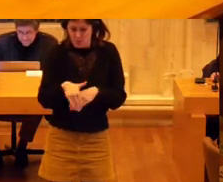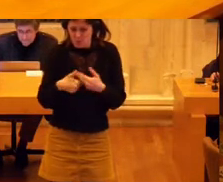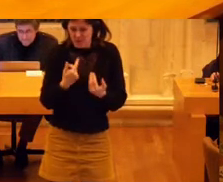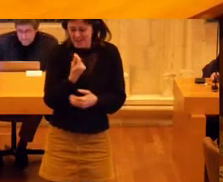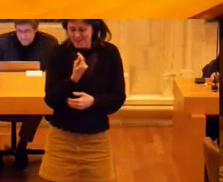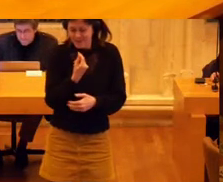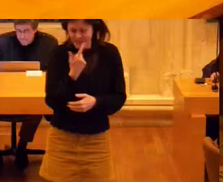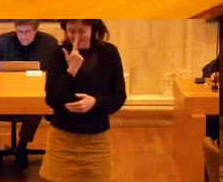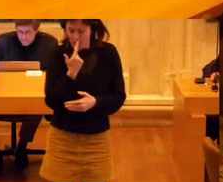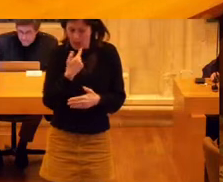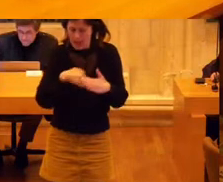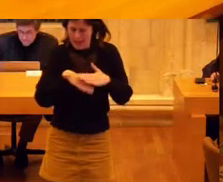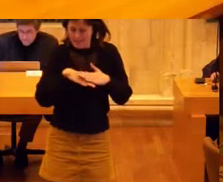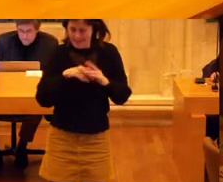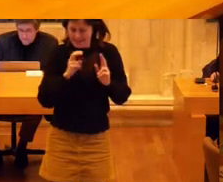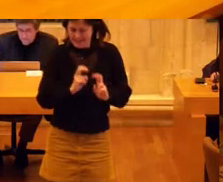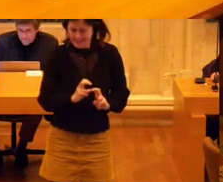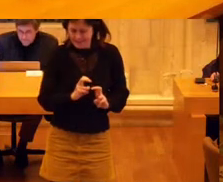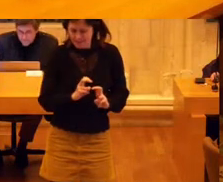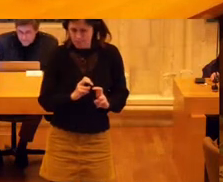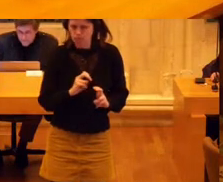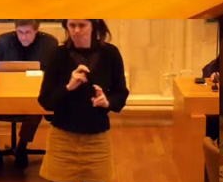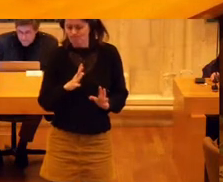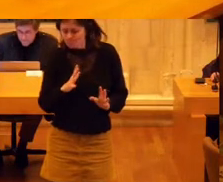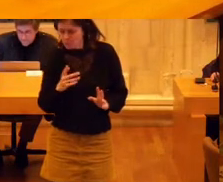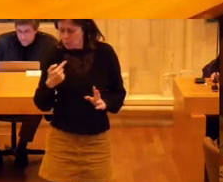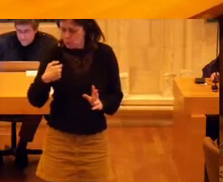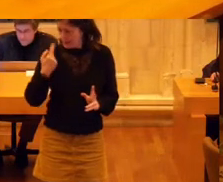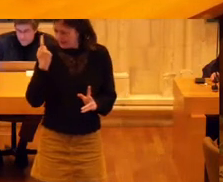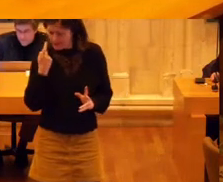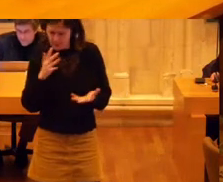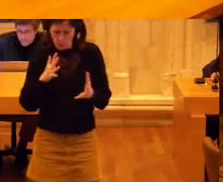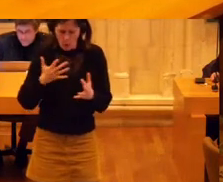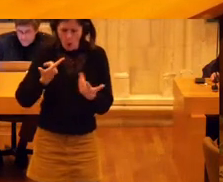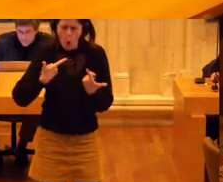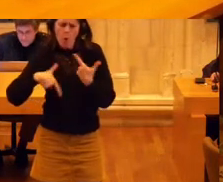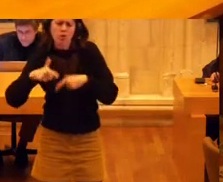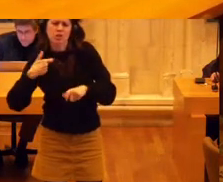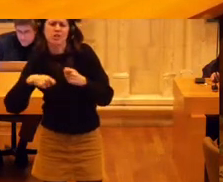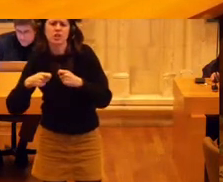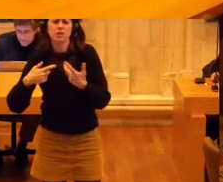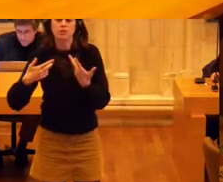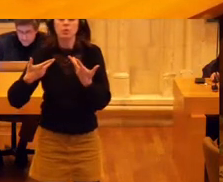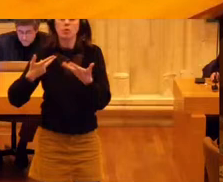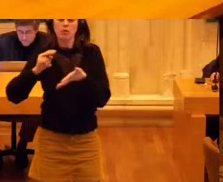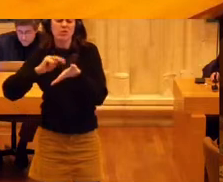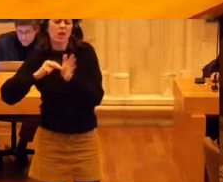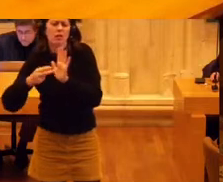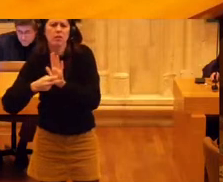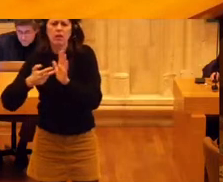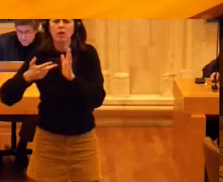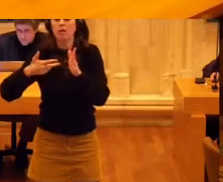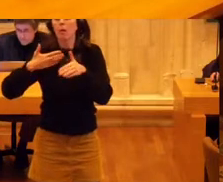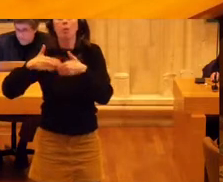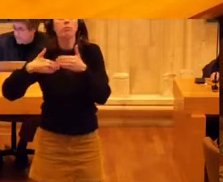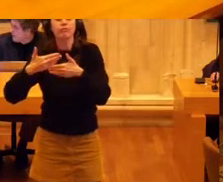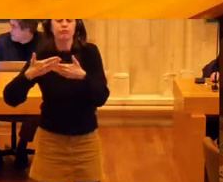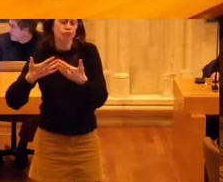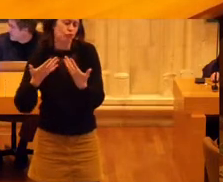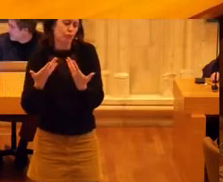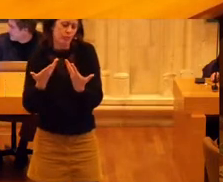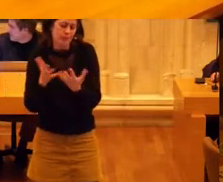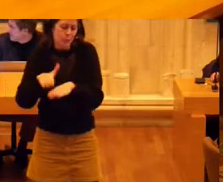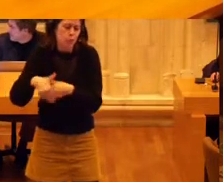financier, accompagner de façon logistique ou en ingénierie la pérennité de certaines animations